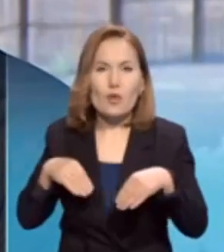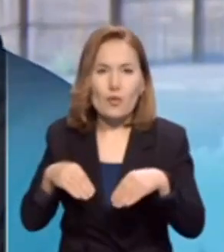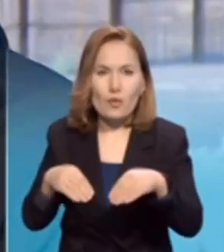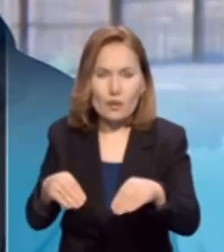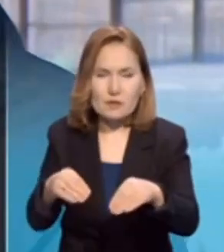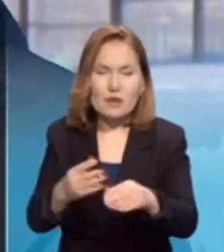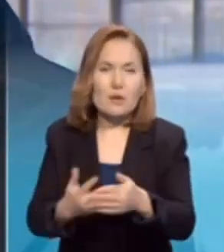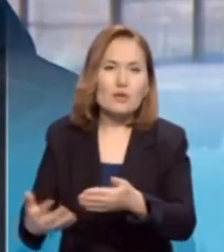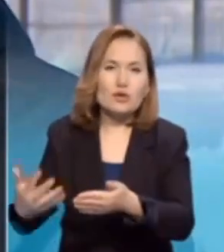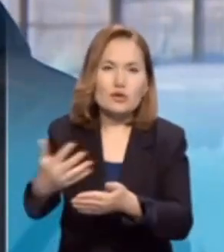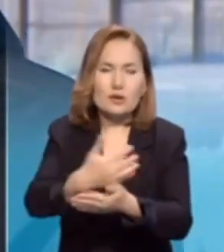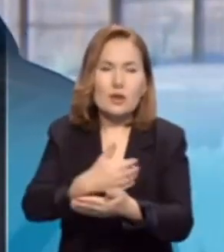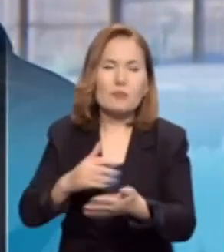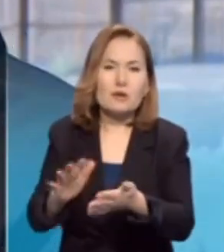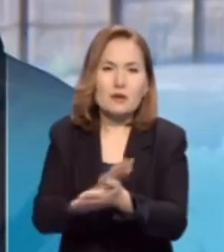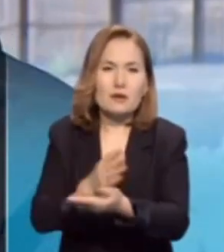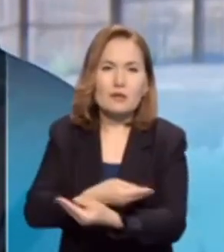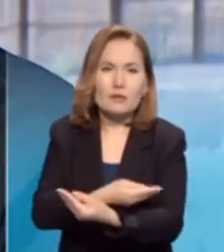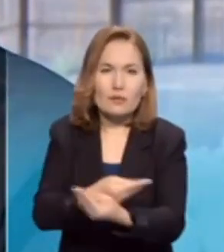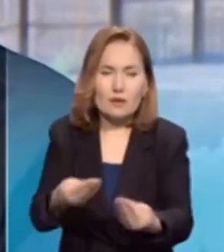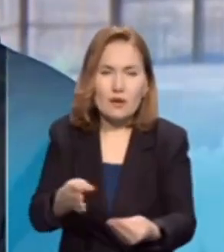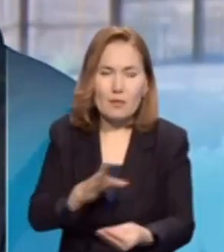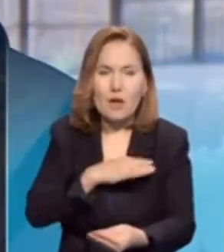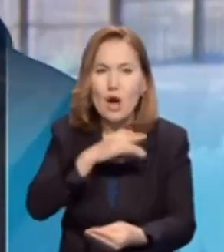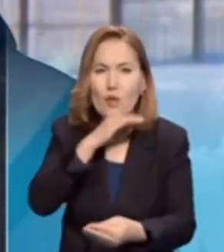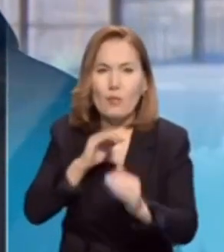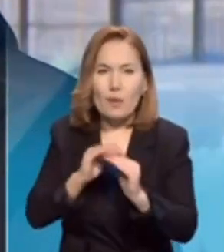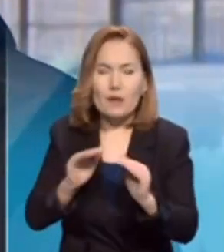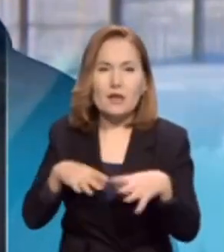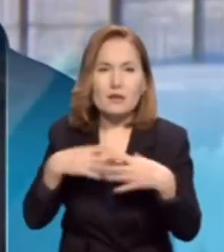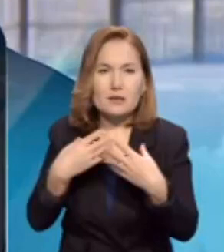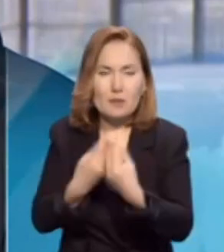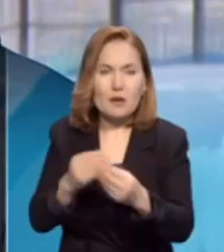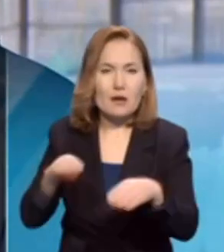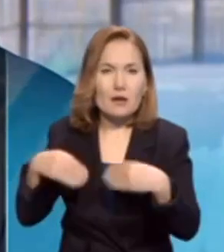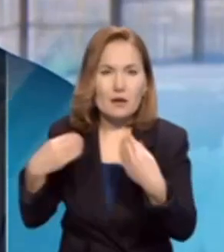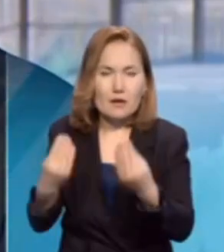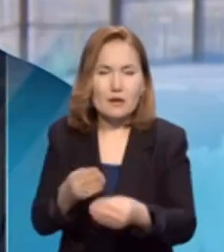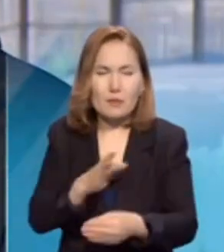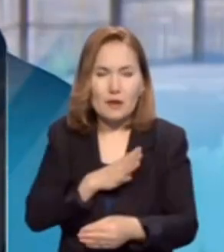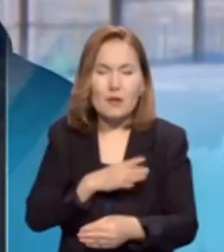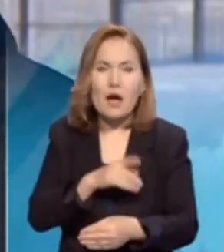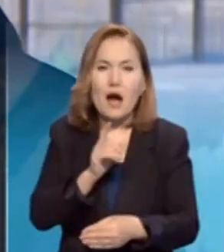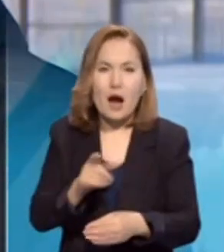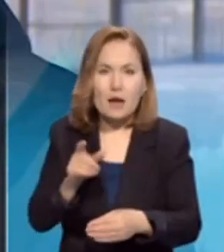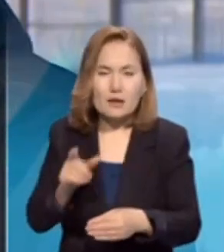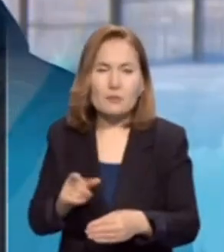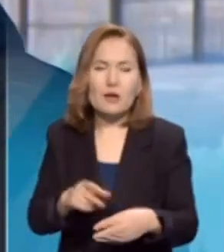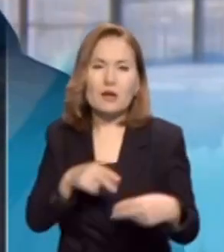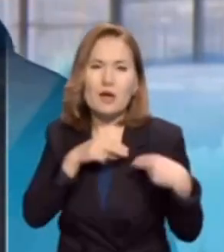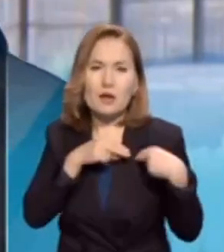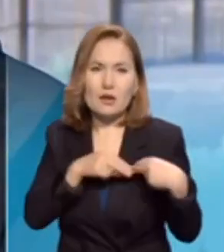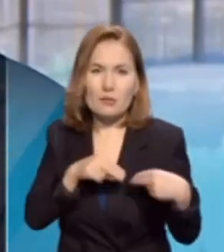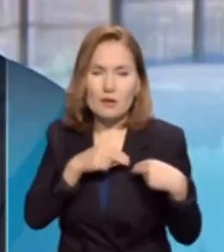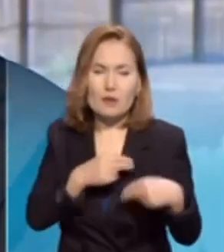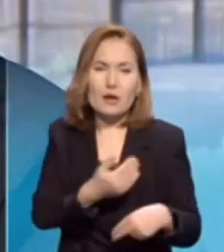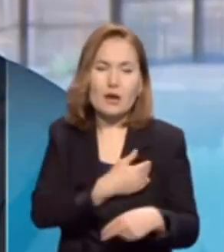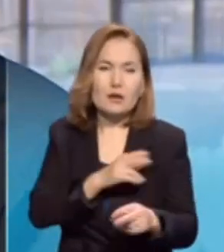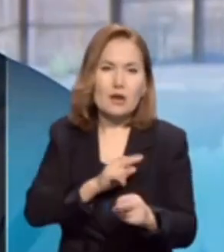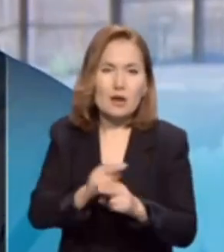тегін үлестіретін едік. Ондағы мақсат адамдарды еңбекке баулу, осы